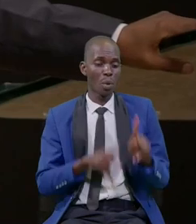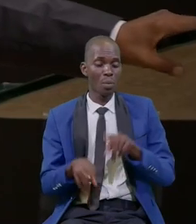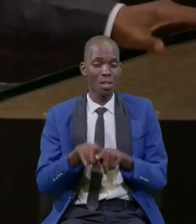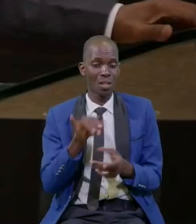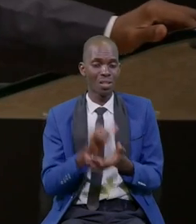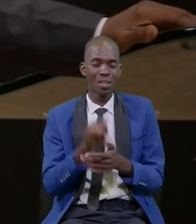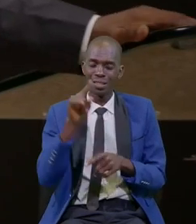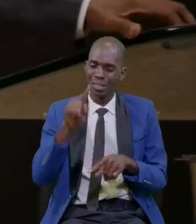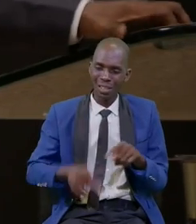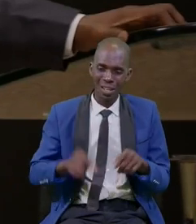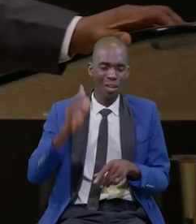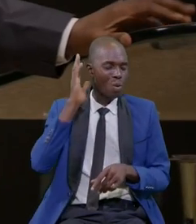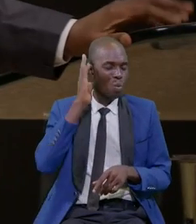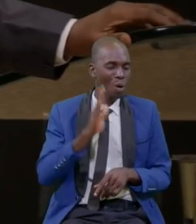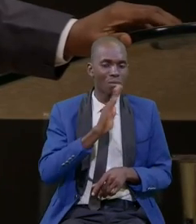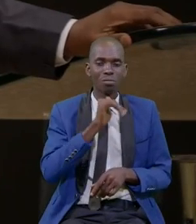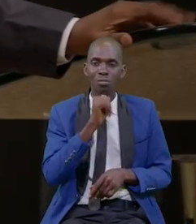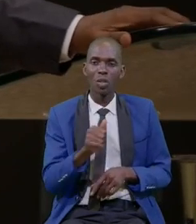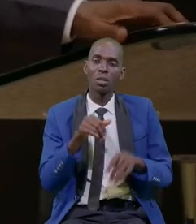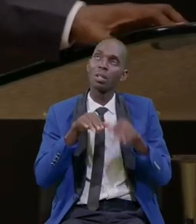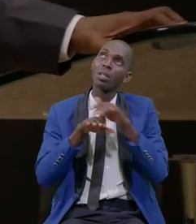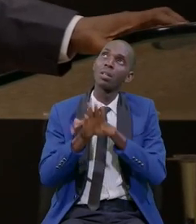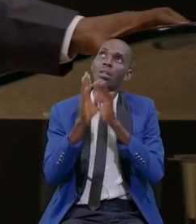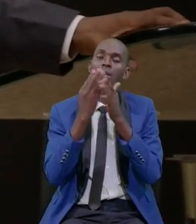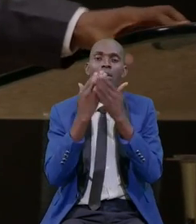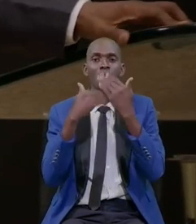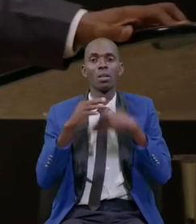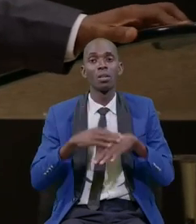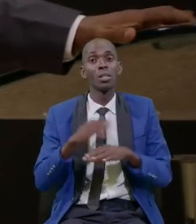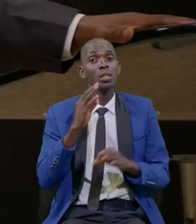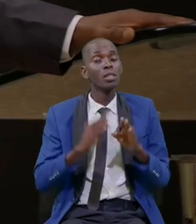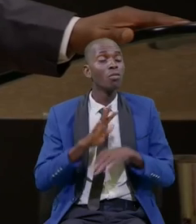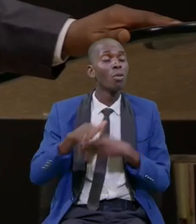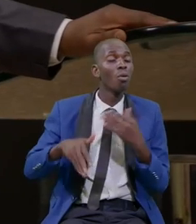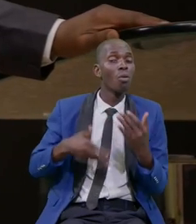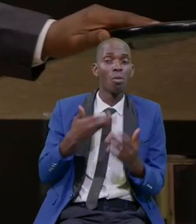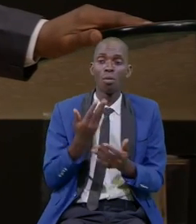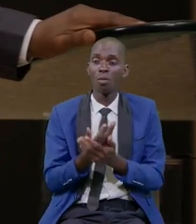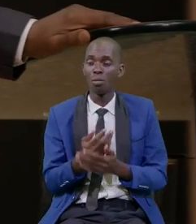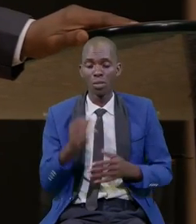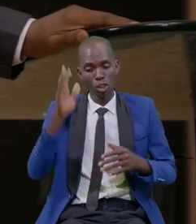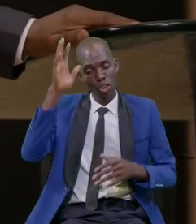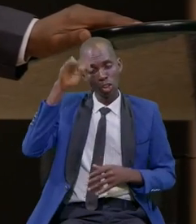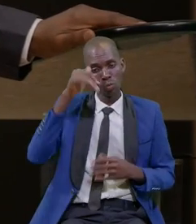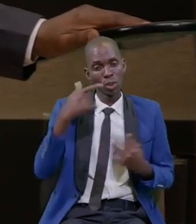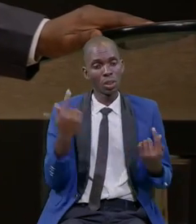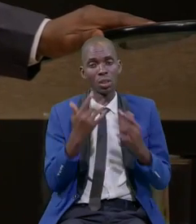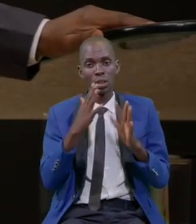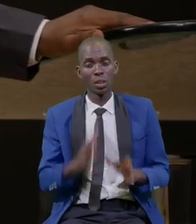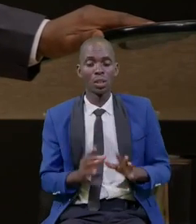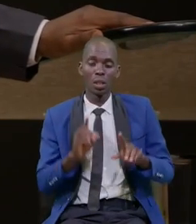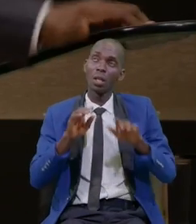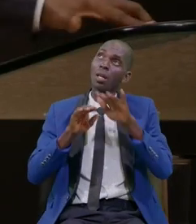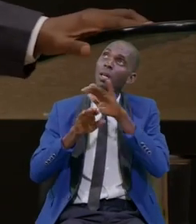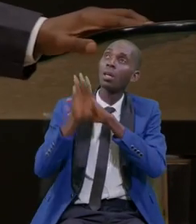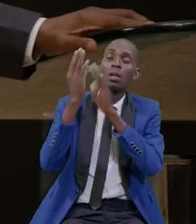ne vont jamais aller au ciel. Si tous les hypocrites vont au ciel, si les pécheurs